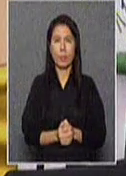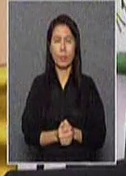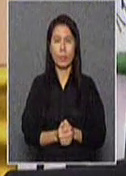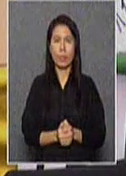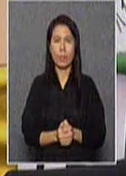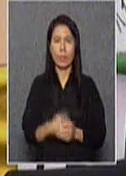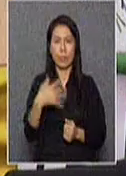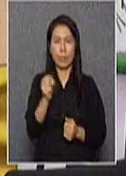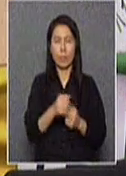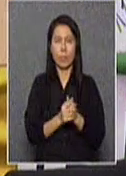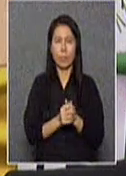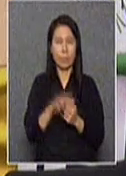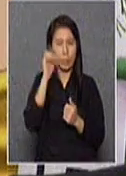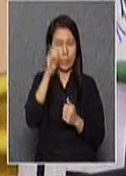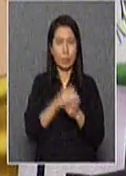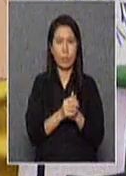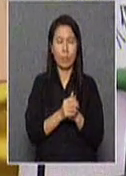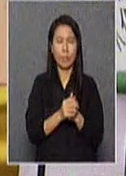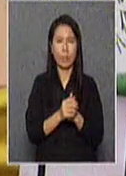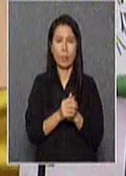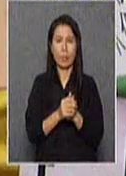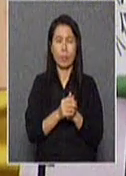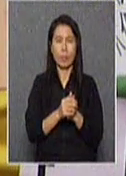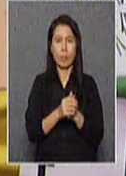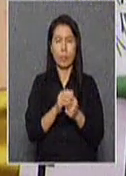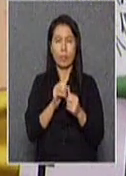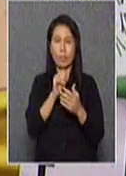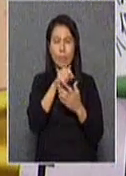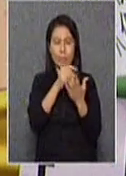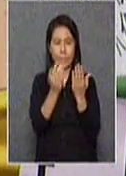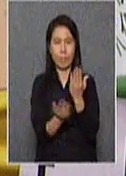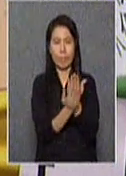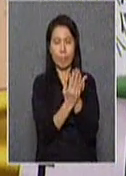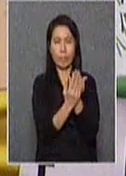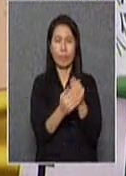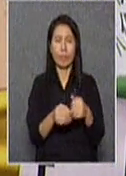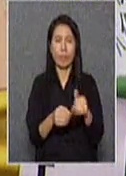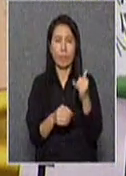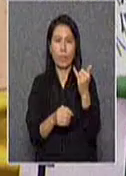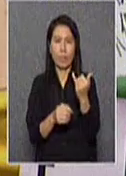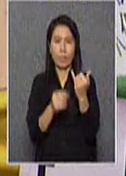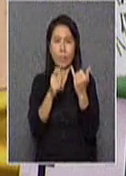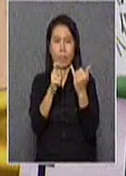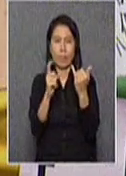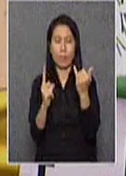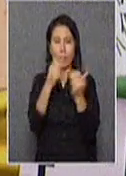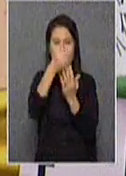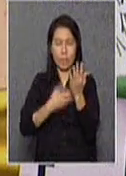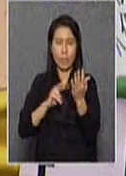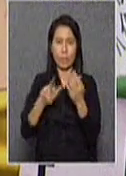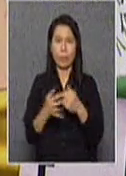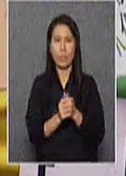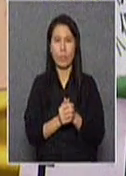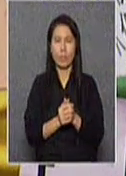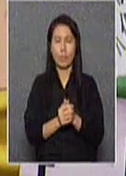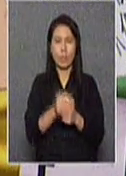主席，我動議通過會議講稿附錄以上的第691項修正案，